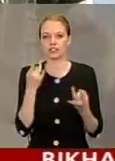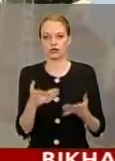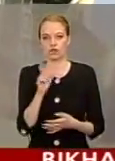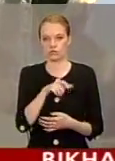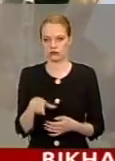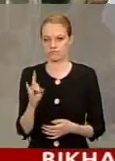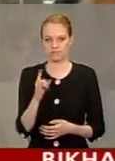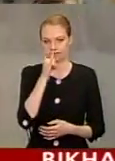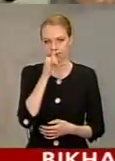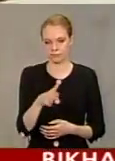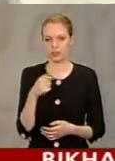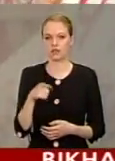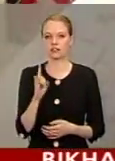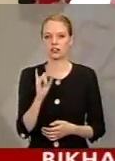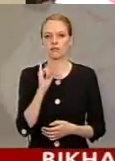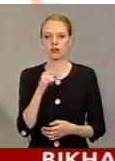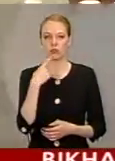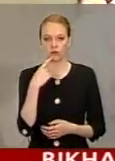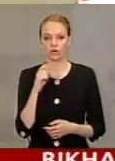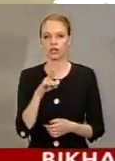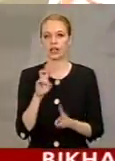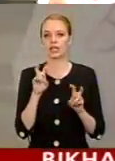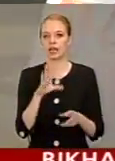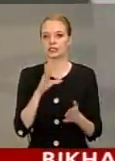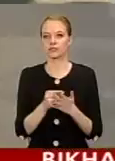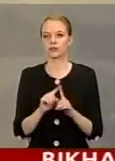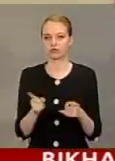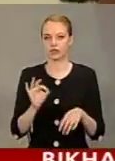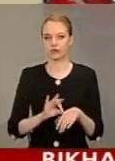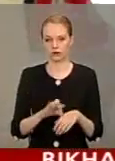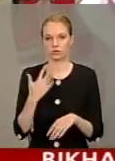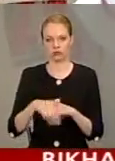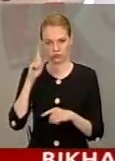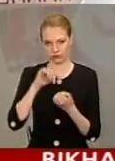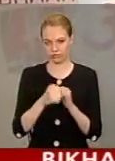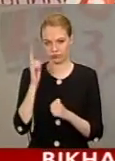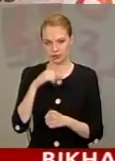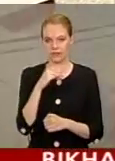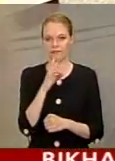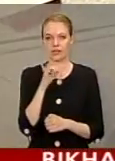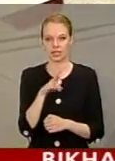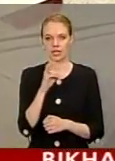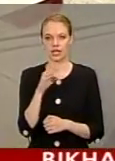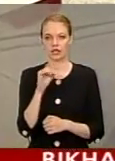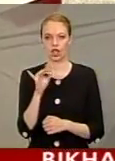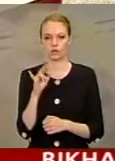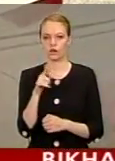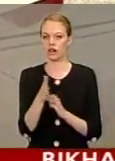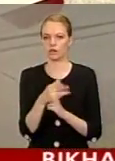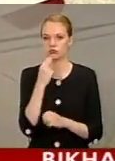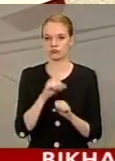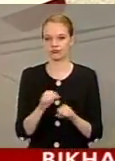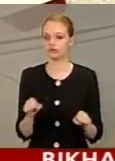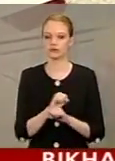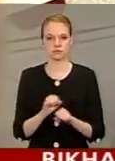йому не можна. Дитя погано говорить, але назву своєї рідкісної хвороби вже вивчив – фенілкетонурія. І рибку не їш, да?